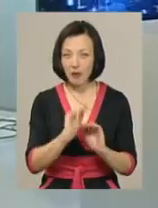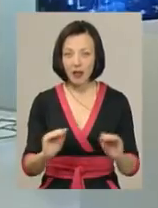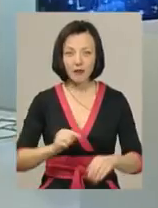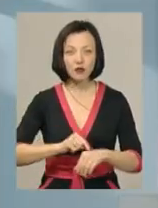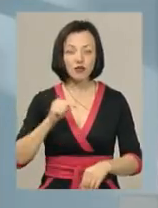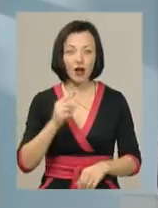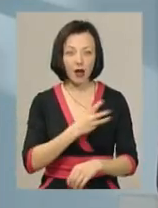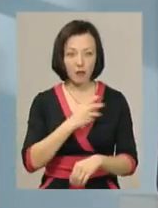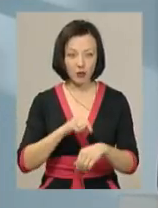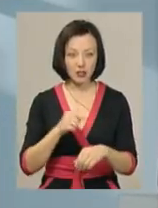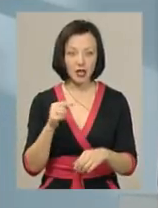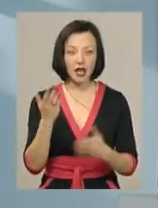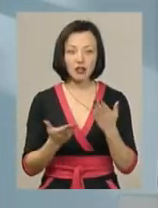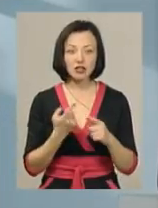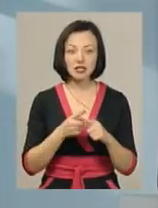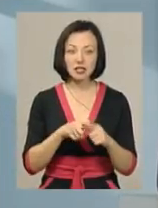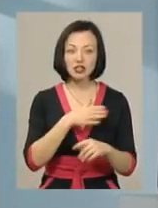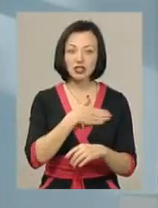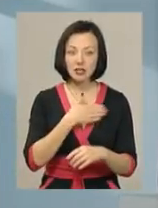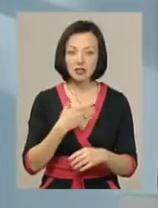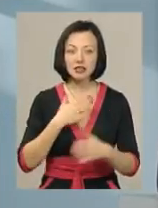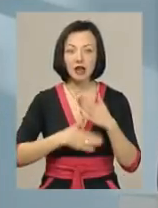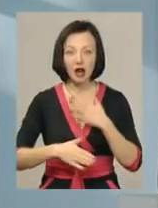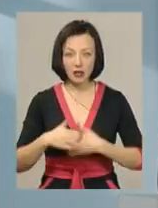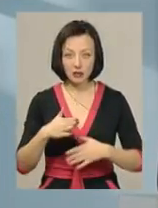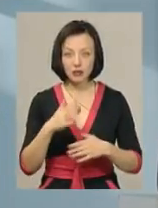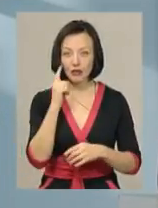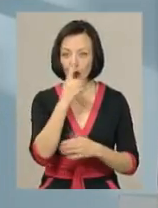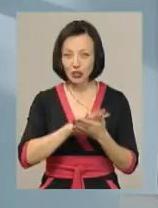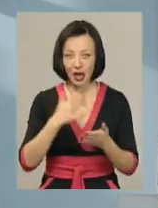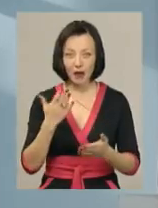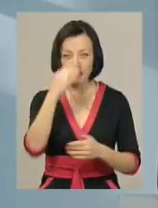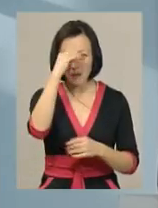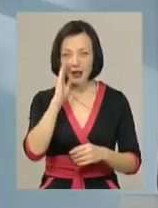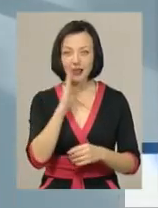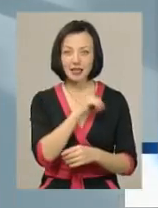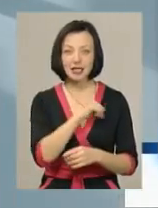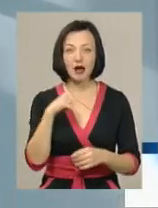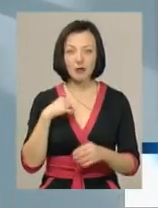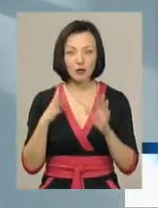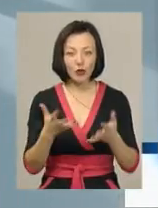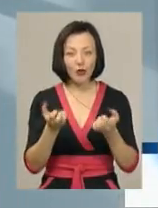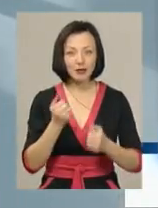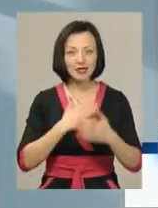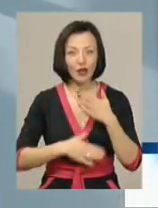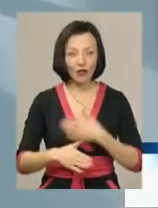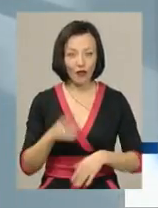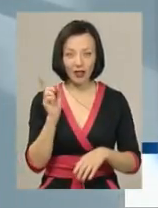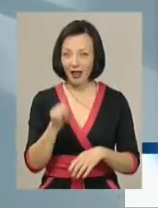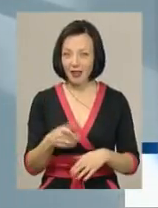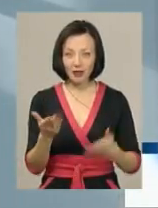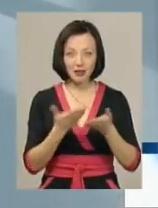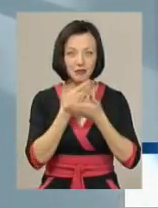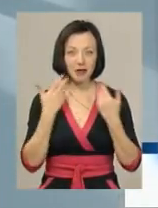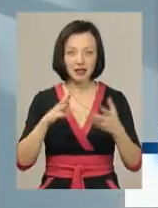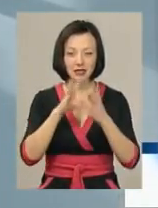відчувають емоцію да Якщо це щиро якщо це з радістю в очах Якщо батьки самі від цього будуть отримувати задоволення навіть якщо немає